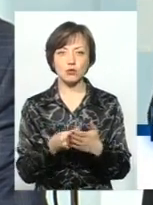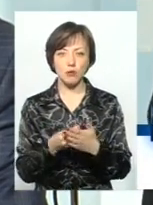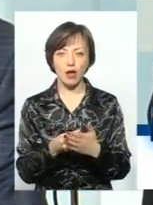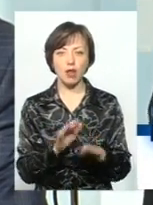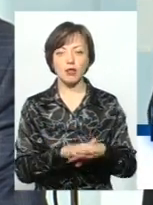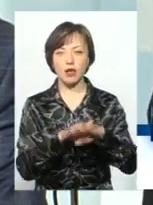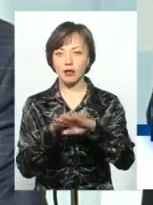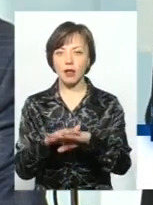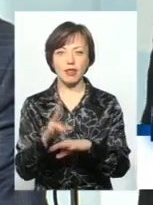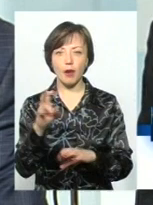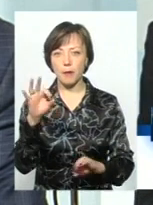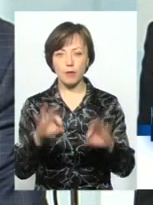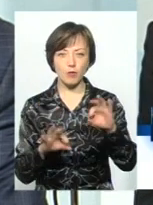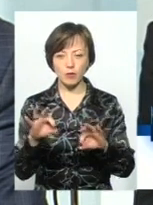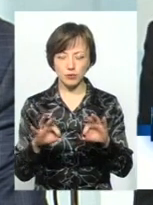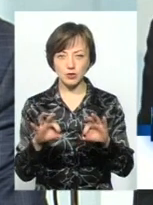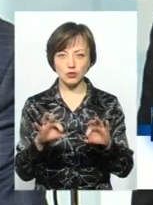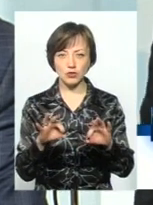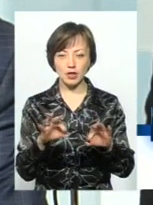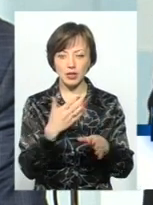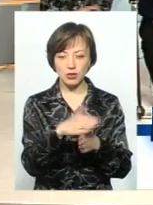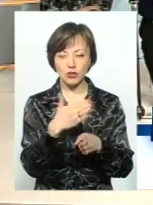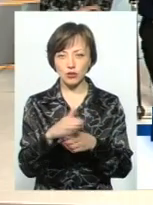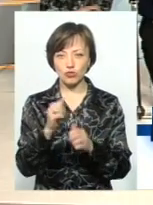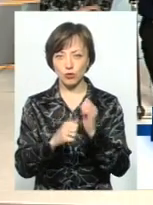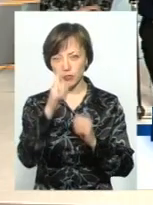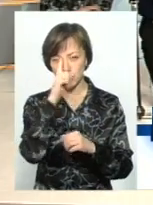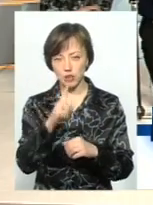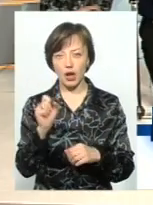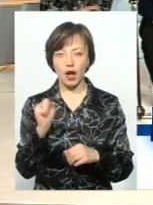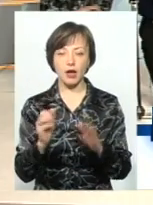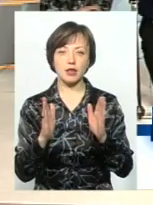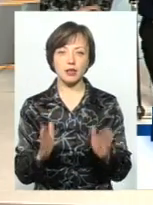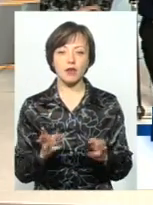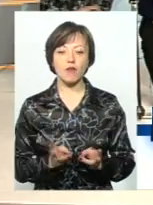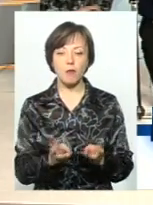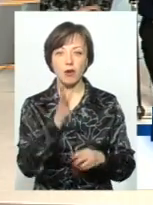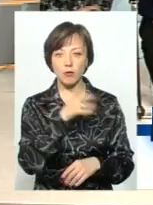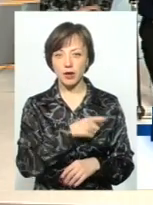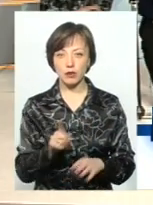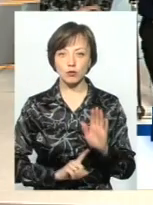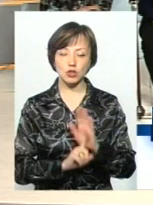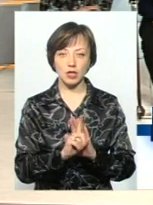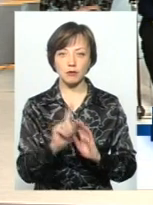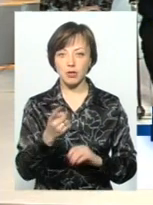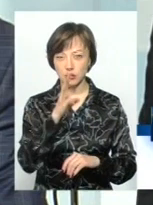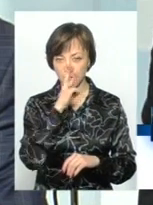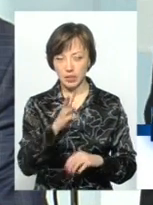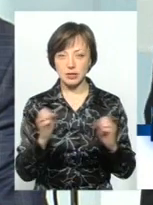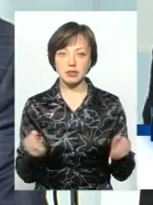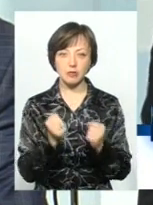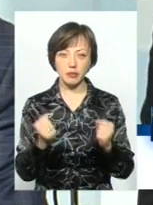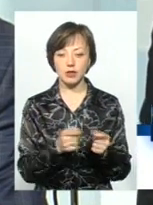не пропорційно рівномірними частками щомісячно, а проходить тільки в опалювальний період, починаючи перший квартал зими